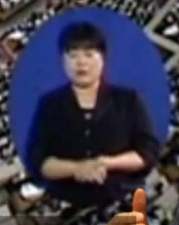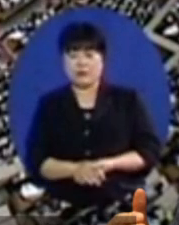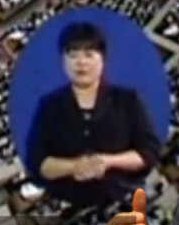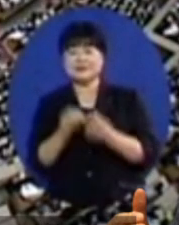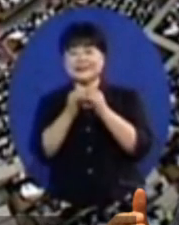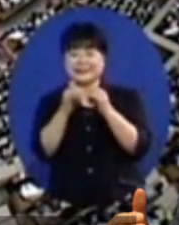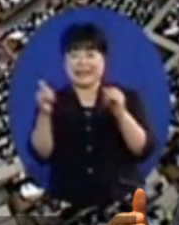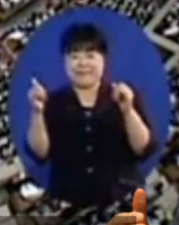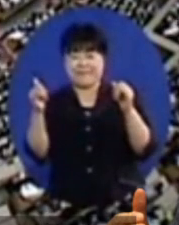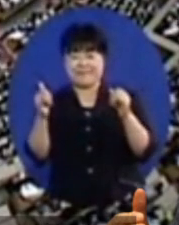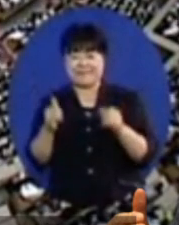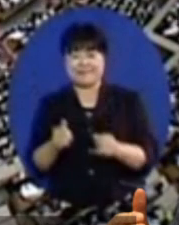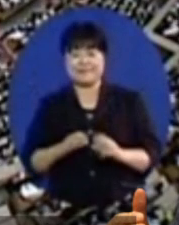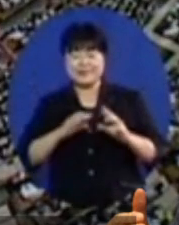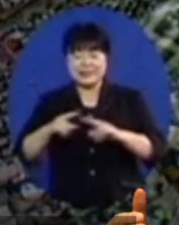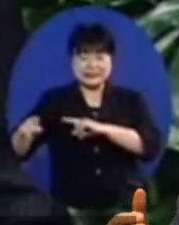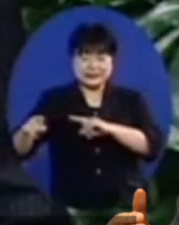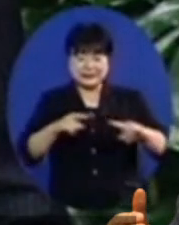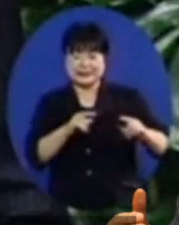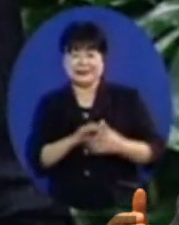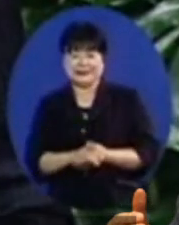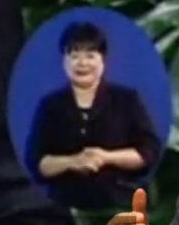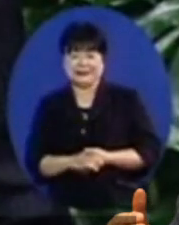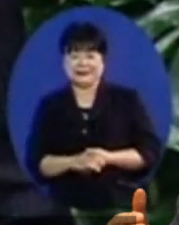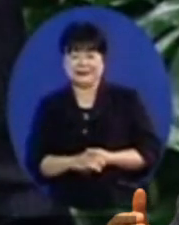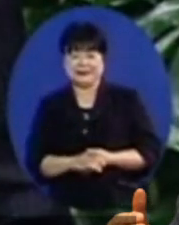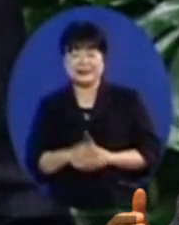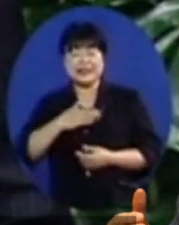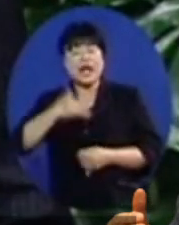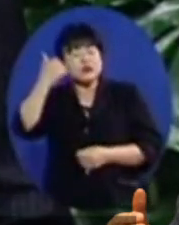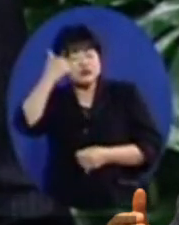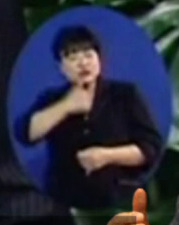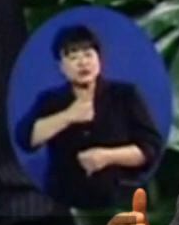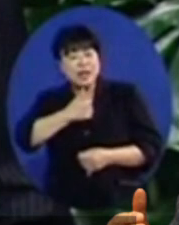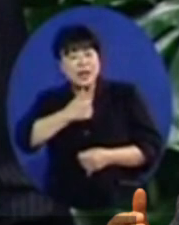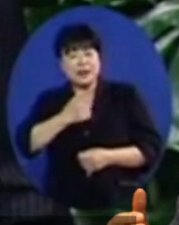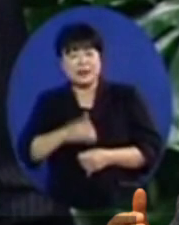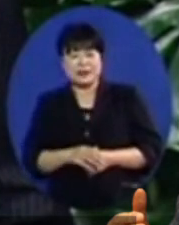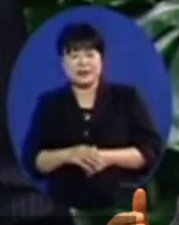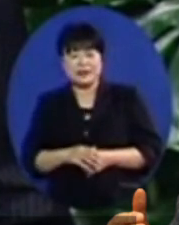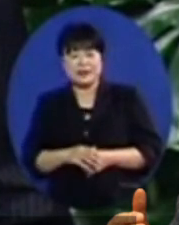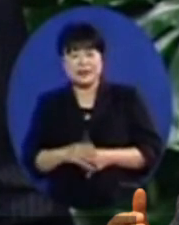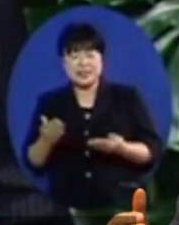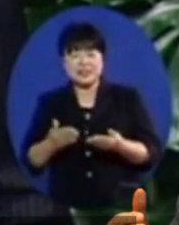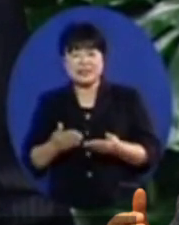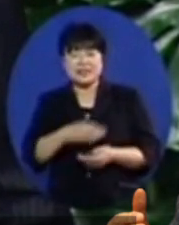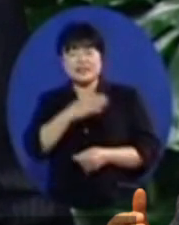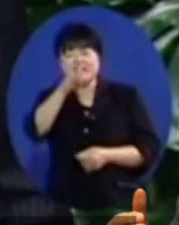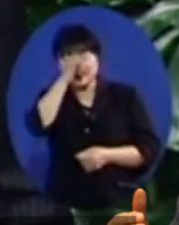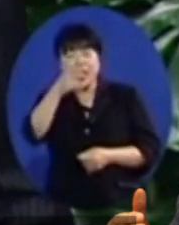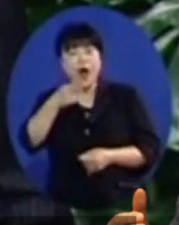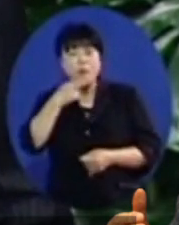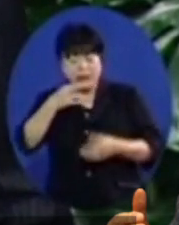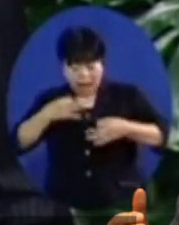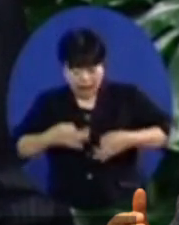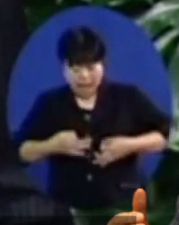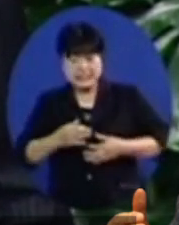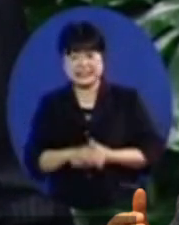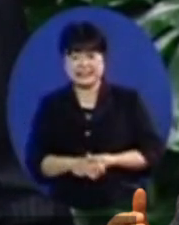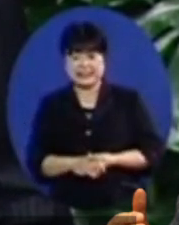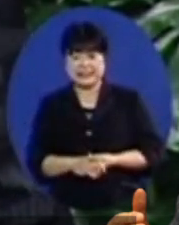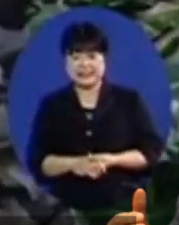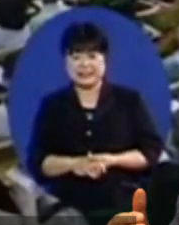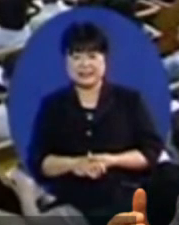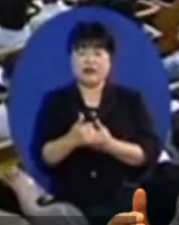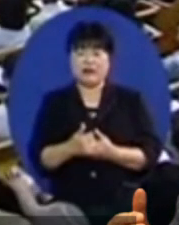사람이 정체를 가지고서 일할 수 있는 능력이 있느냐, 이것을 중심으로 해야지.